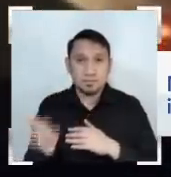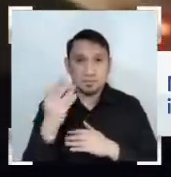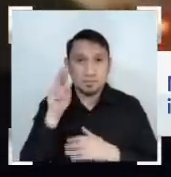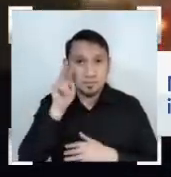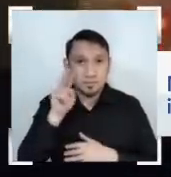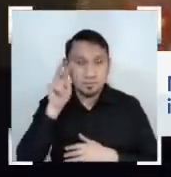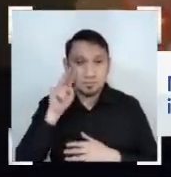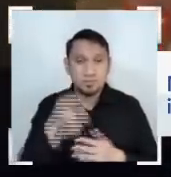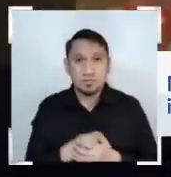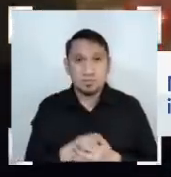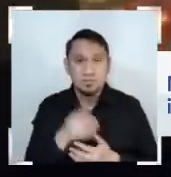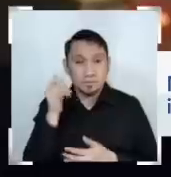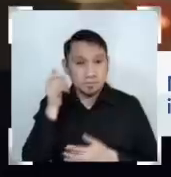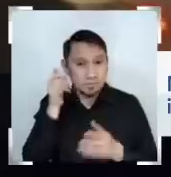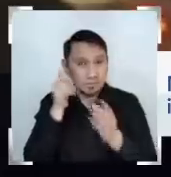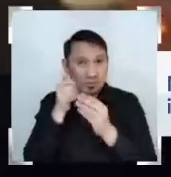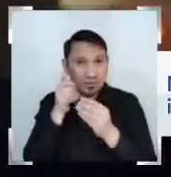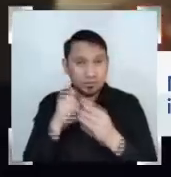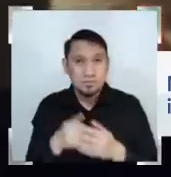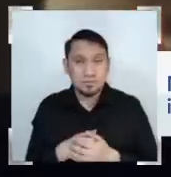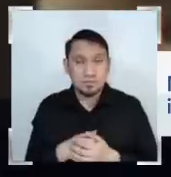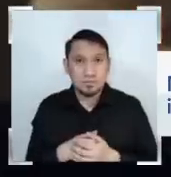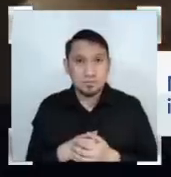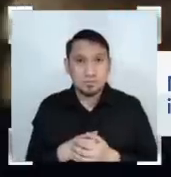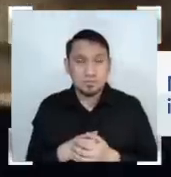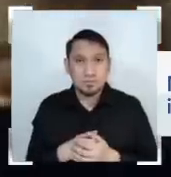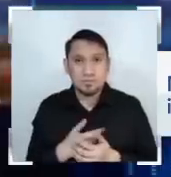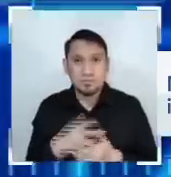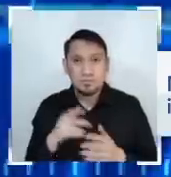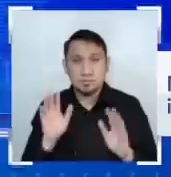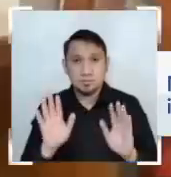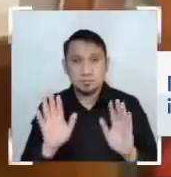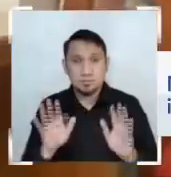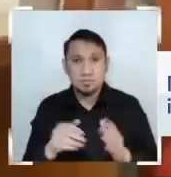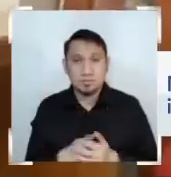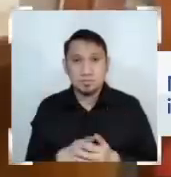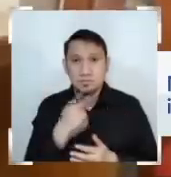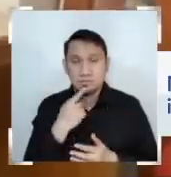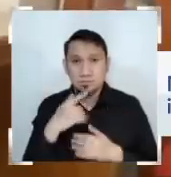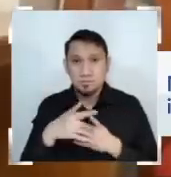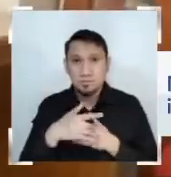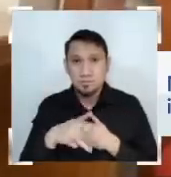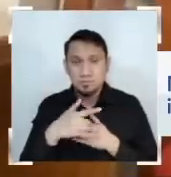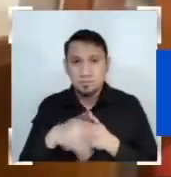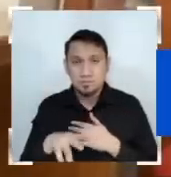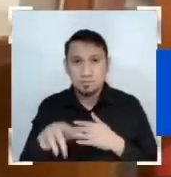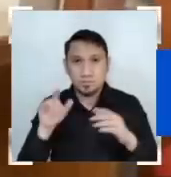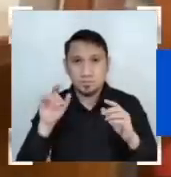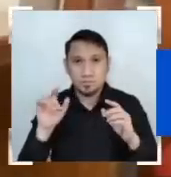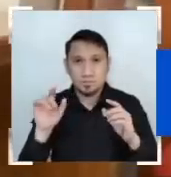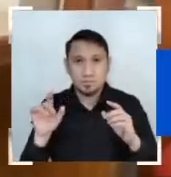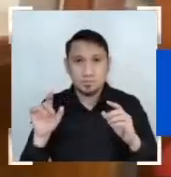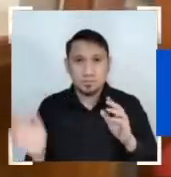ni GMA News anchor Connie Season, na lula ng isa sa mga hinarang na sasakyan. Siyempre madaling araw, di ba makakagulat naman eh. Ang